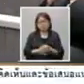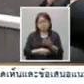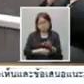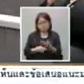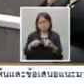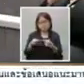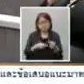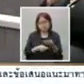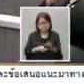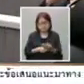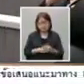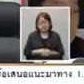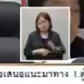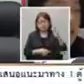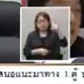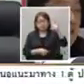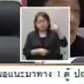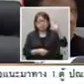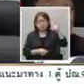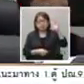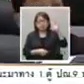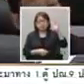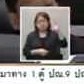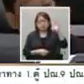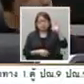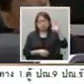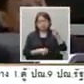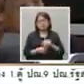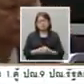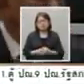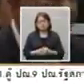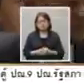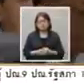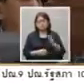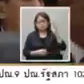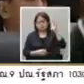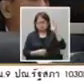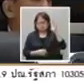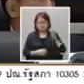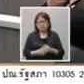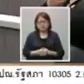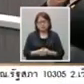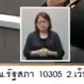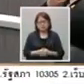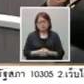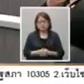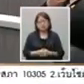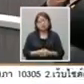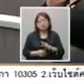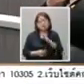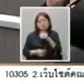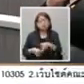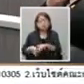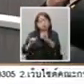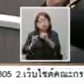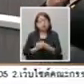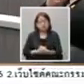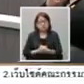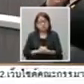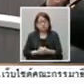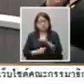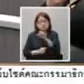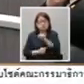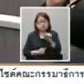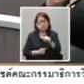ทธิ์ครับ ท่านประธานครับผมขอประท้วงครับคือถ้าปล่อยให้ผู้อภิปรายมาล่วงเกินท่านประธาน